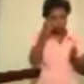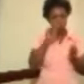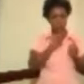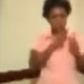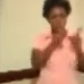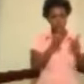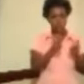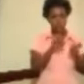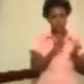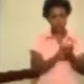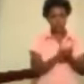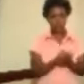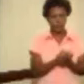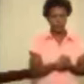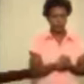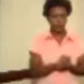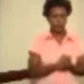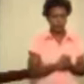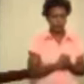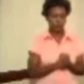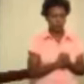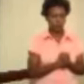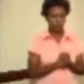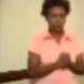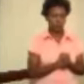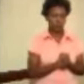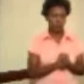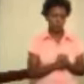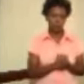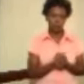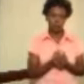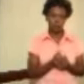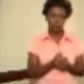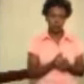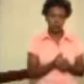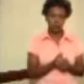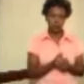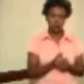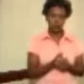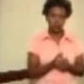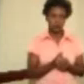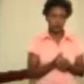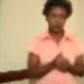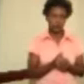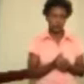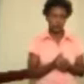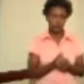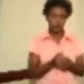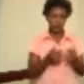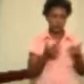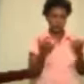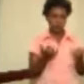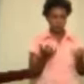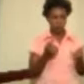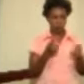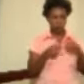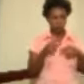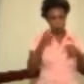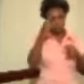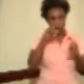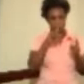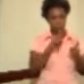thème reconstruction. Non, c'est, je crois que c'est Dali qui veut. Non, mais en fait, j'aimerais revenir sur la question